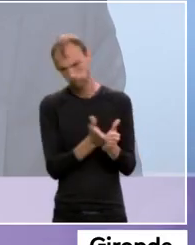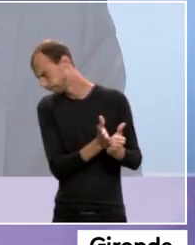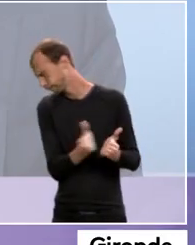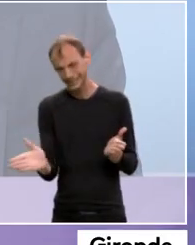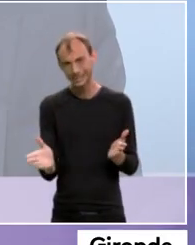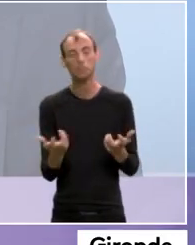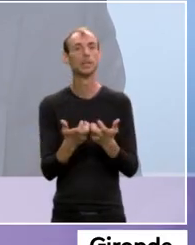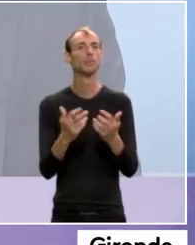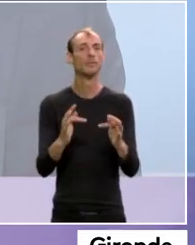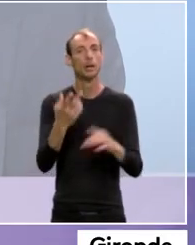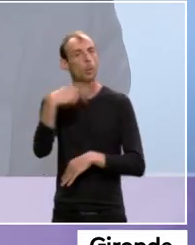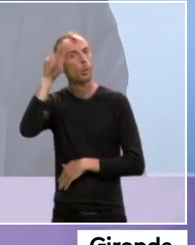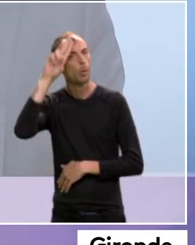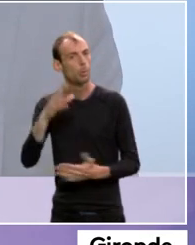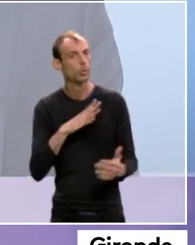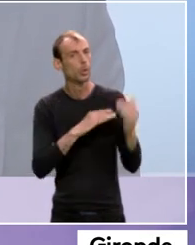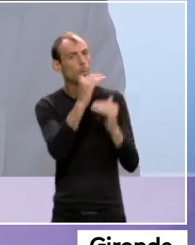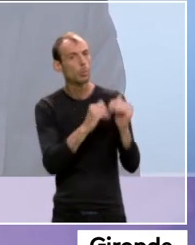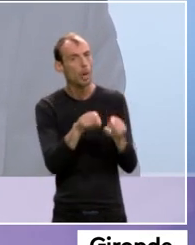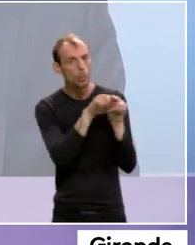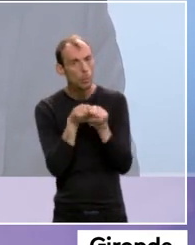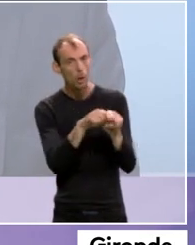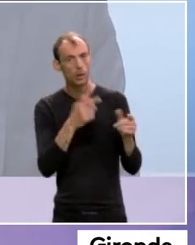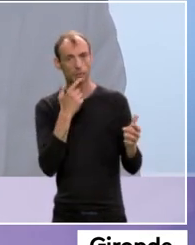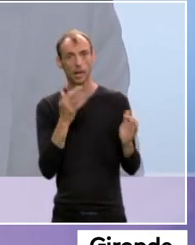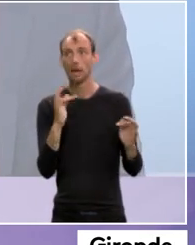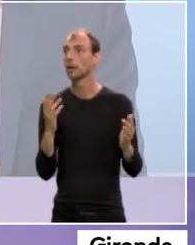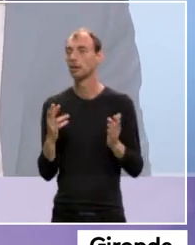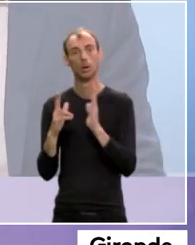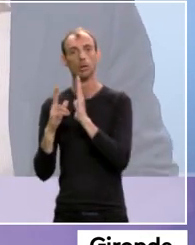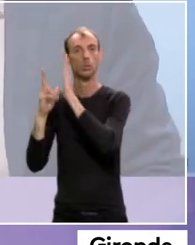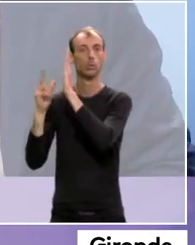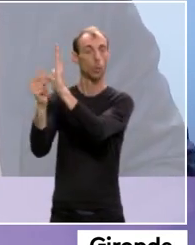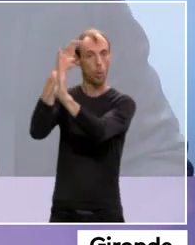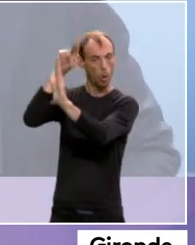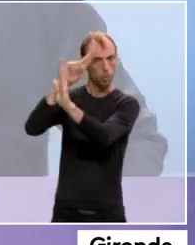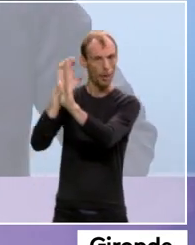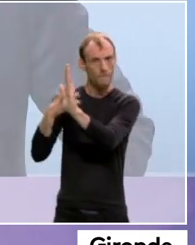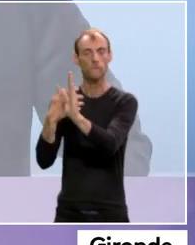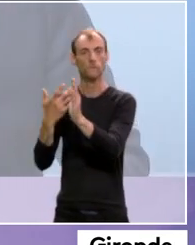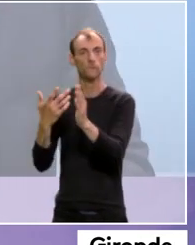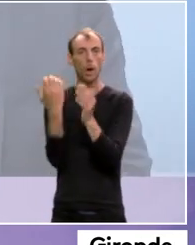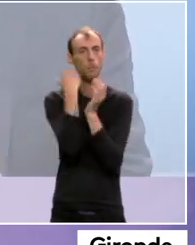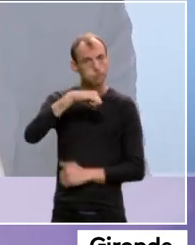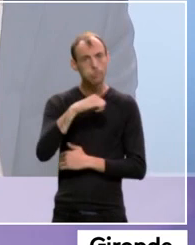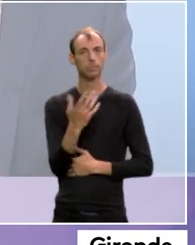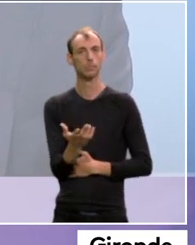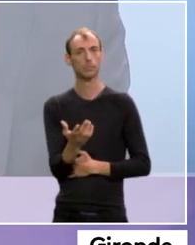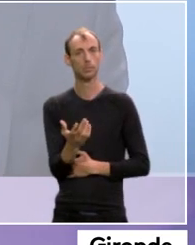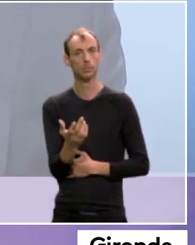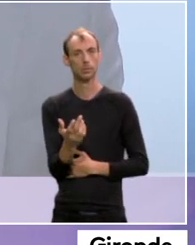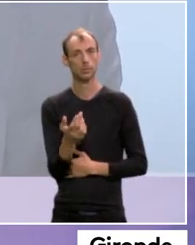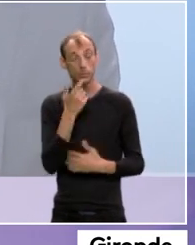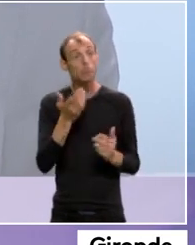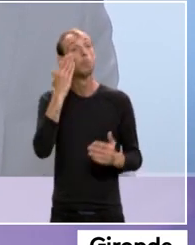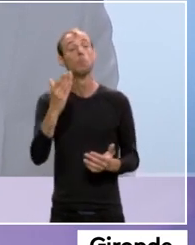programme le programme communauté de désobéir au traités européen alors plancha est-ce que est-ce qu'il est prévu si jamais vous êtes au pouvoir c'est